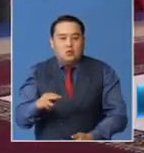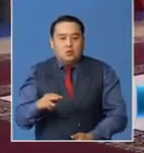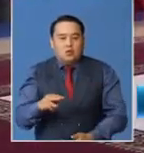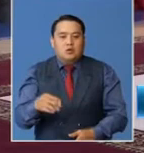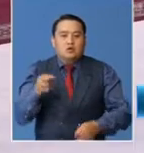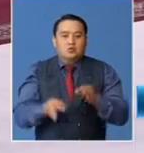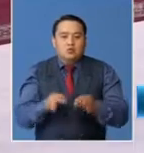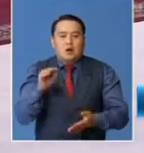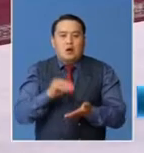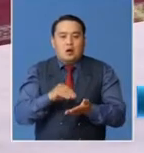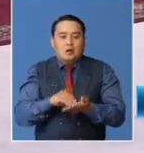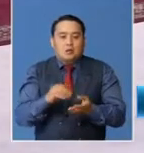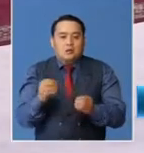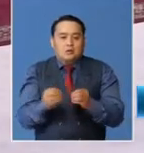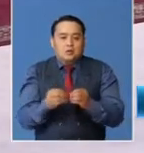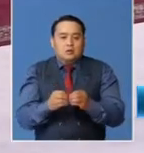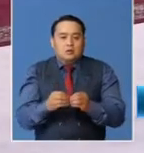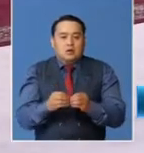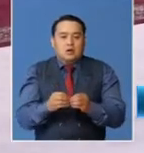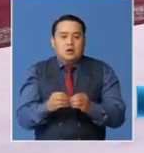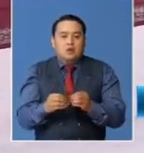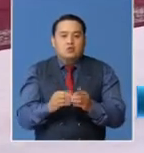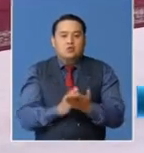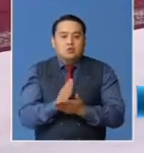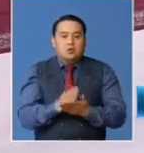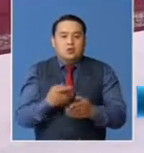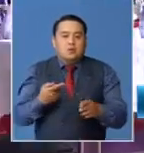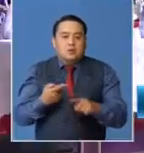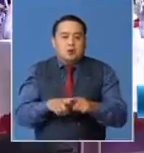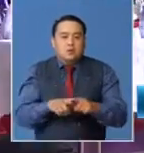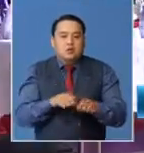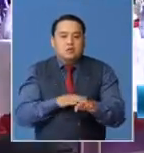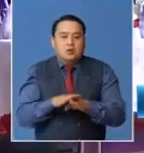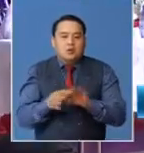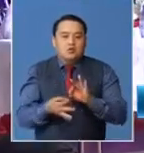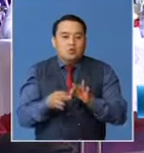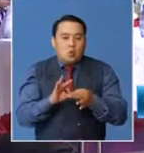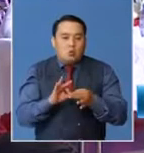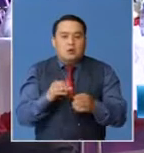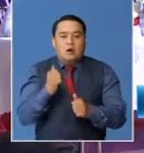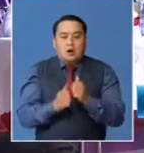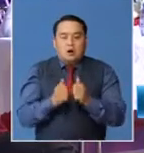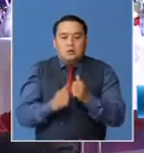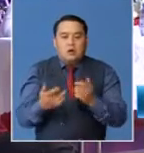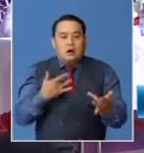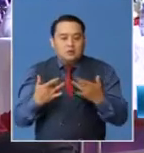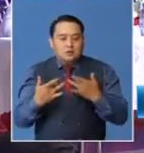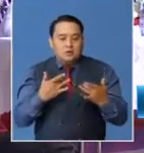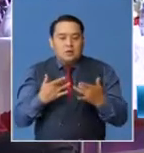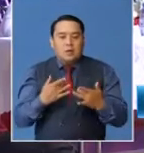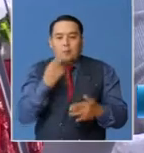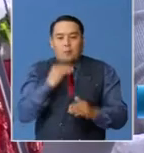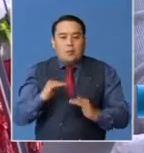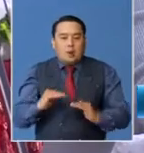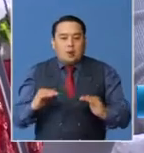его оценивают по 10-бальной шкале. Критерием служат техника исполнения, сложность элементов и, конечно, артистизм. Для самых